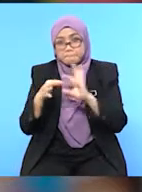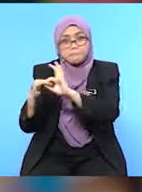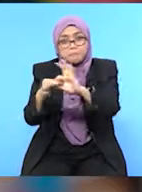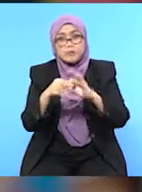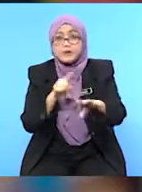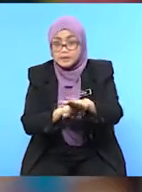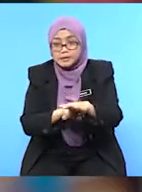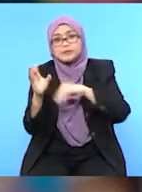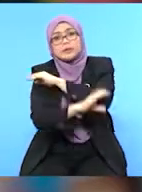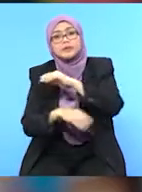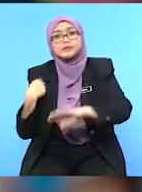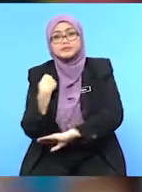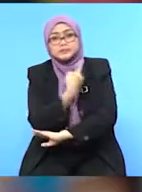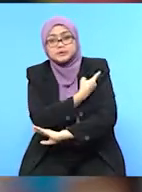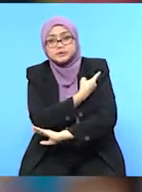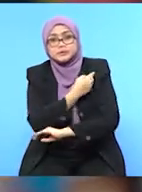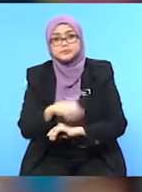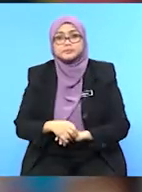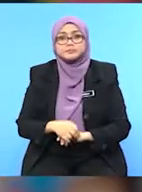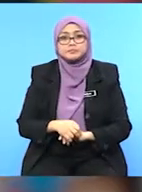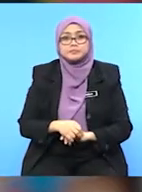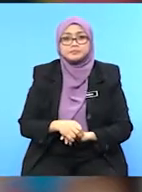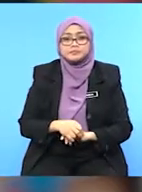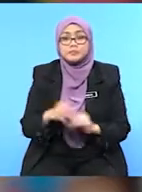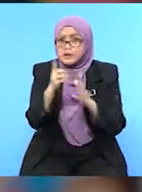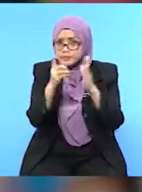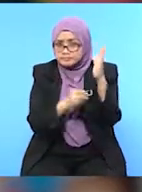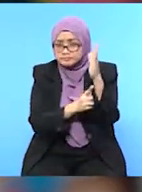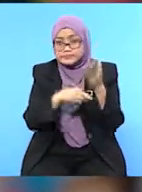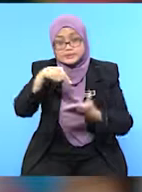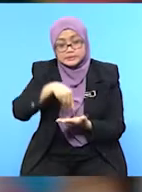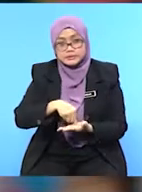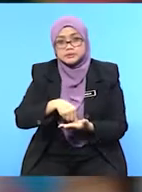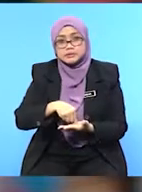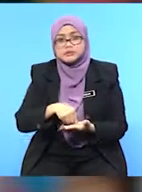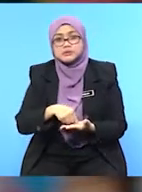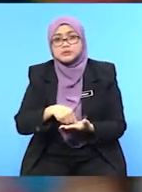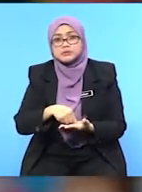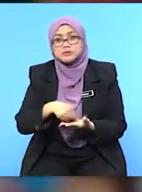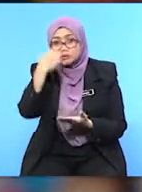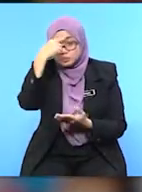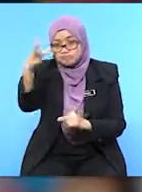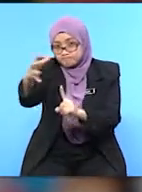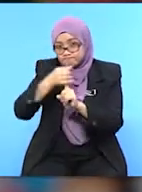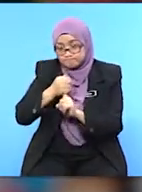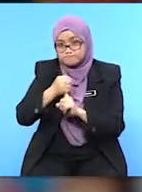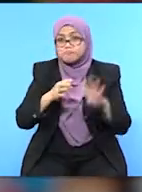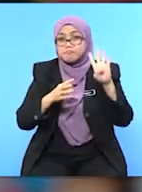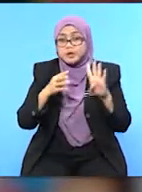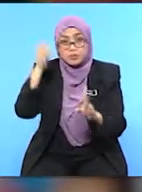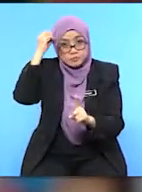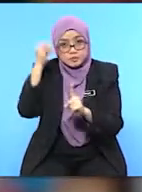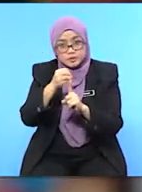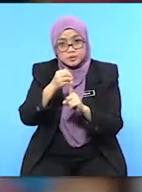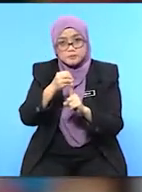sebagai kaum di negara kita ada nama Dasa jelasin nasional ini dibentuk dalam fungsi untuk mencapai empat objek yang paling penting hanya